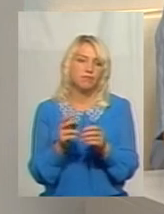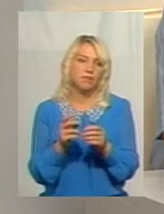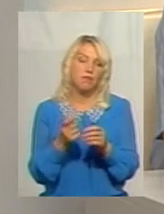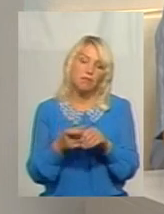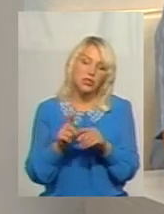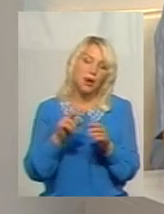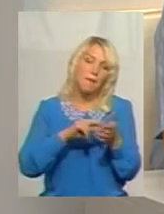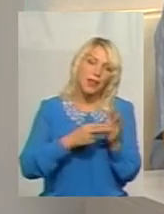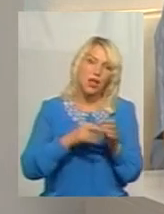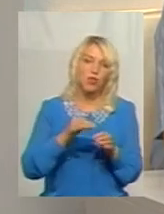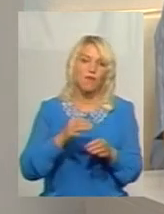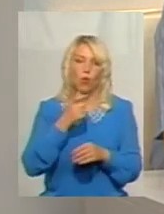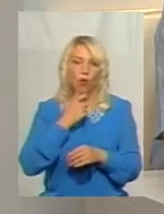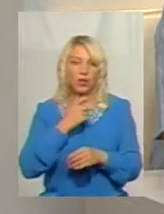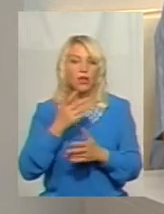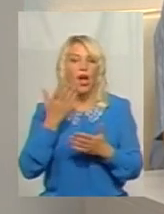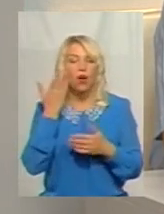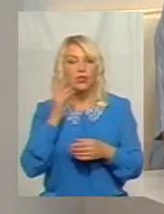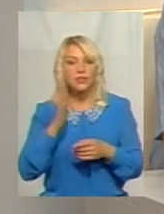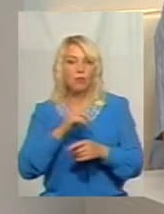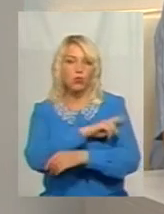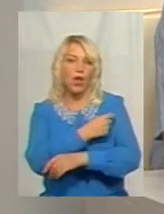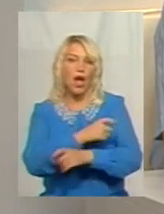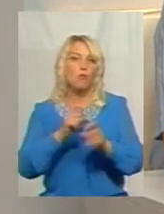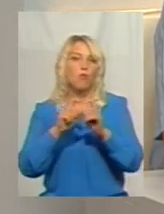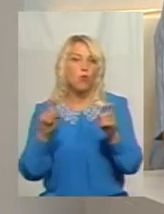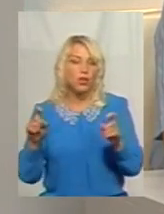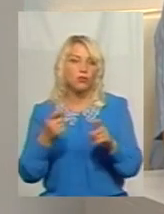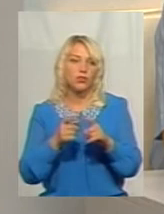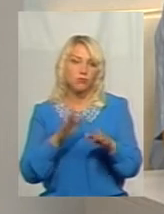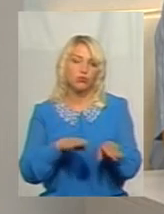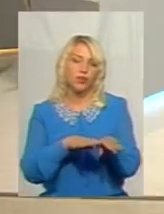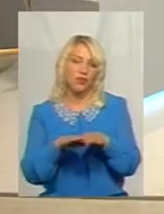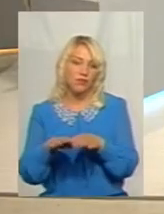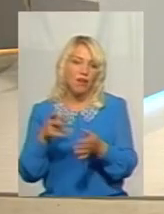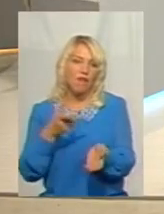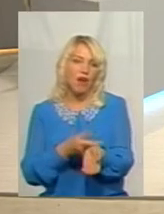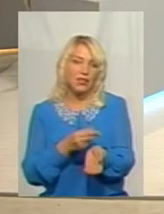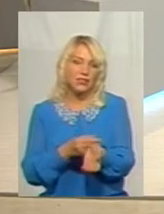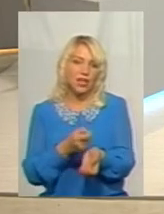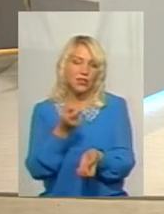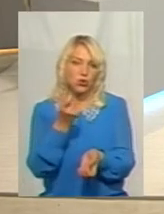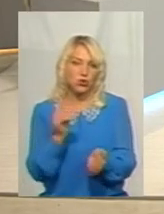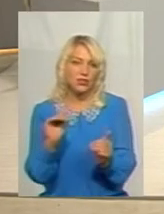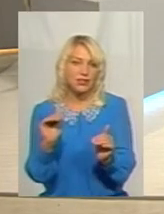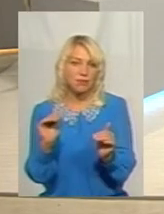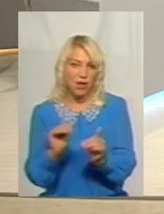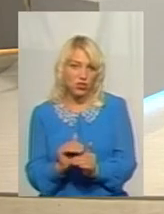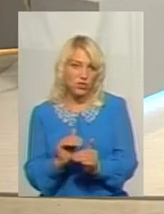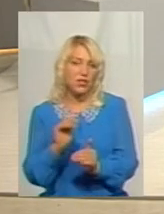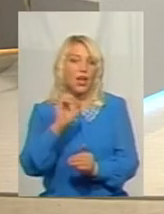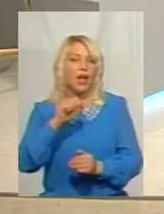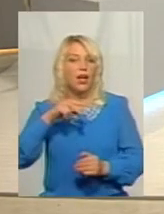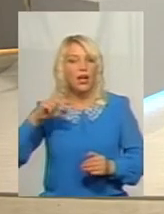коректно. Коли це буде все-таки в амбулаторіях, це рівень вакцинації, можливо, дещо зменшиться, ну,